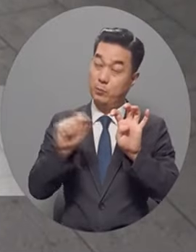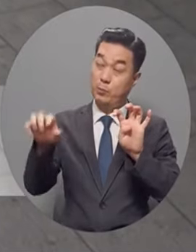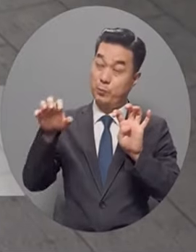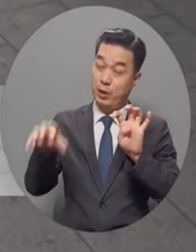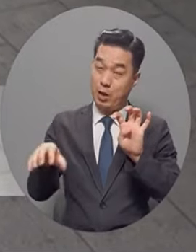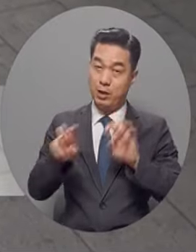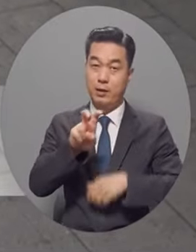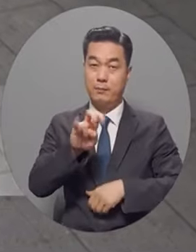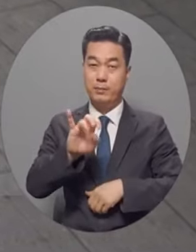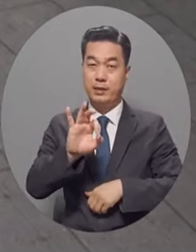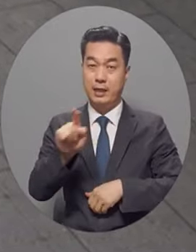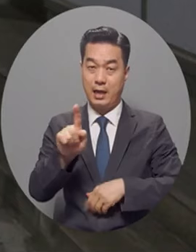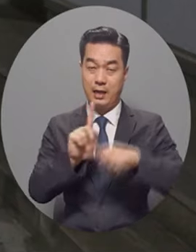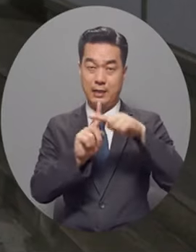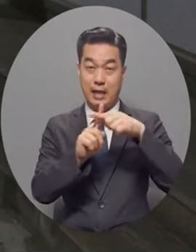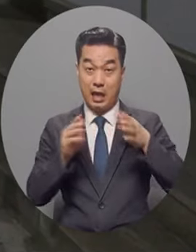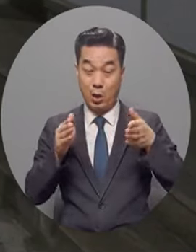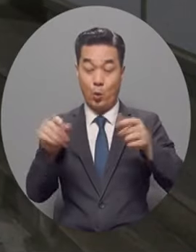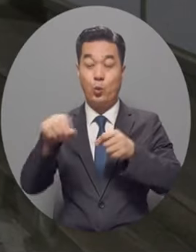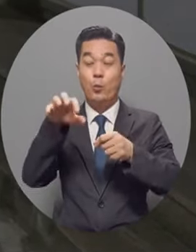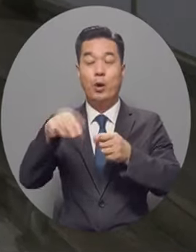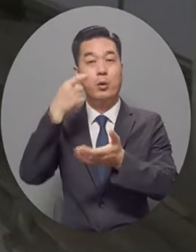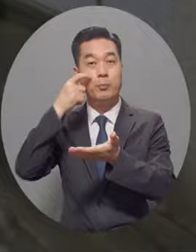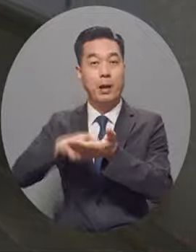미아사거리 인근에서 체포됐습니다